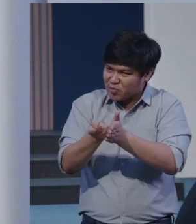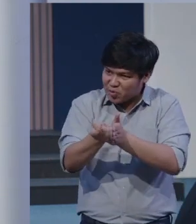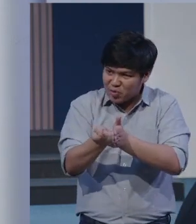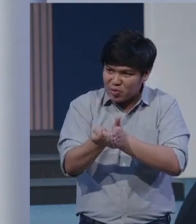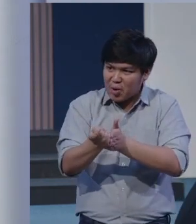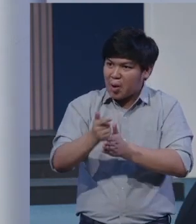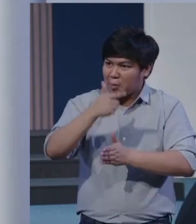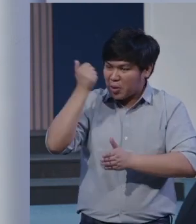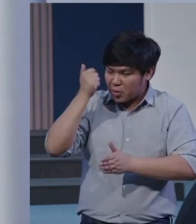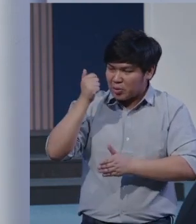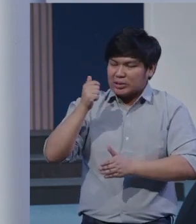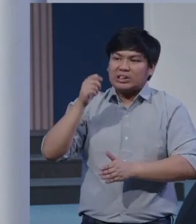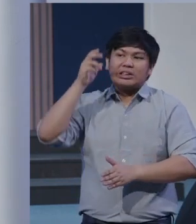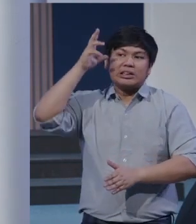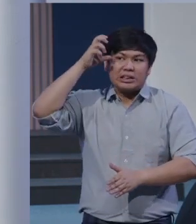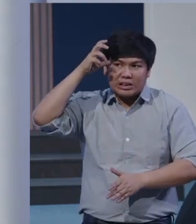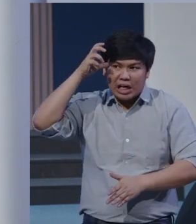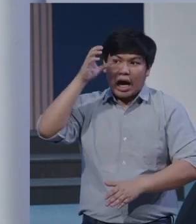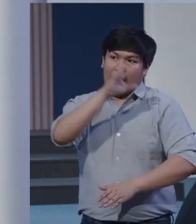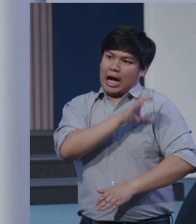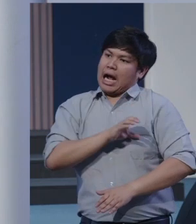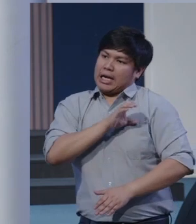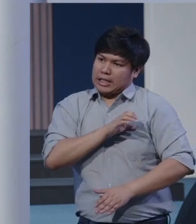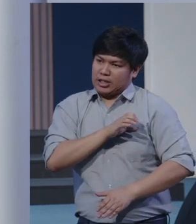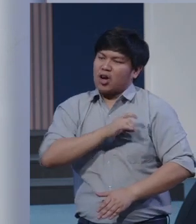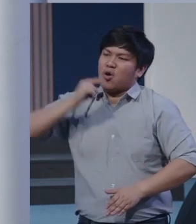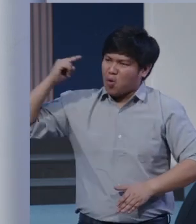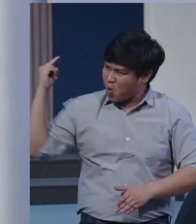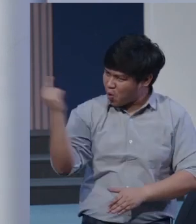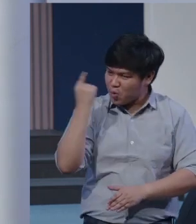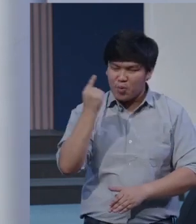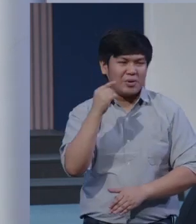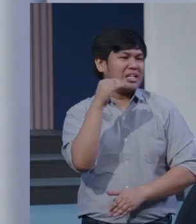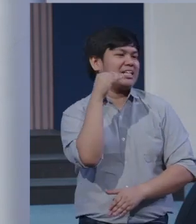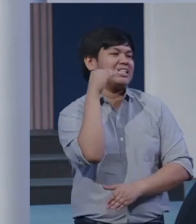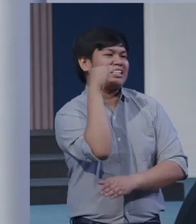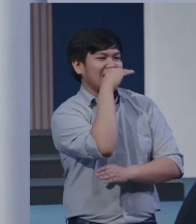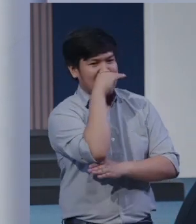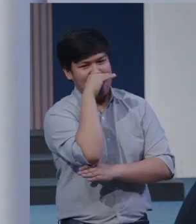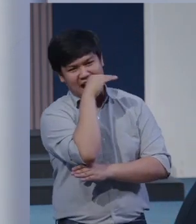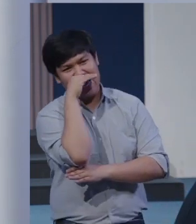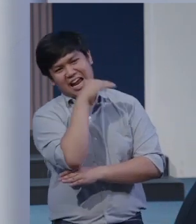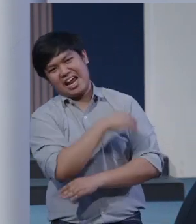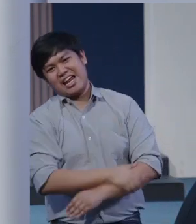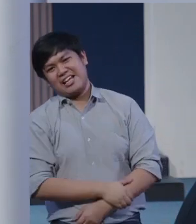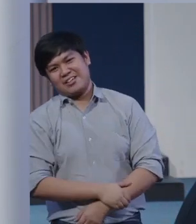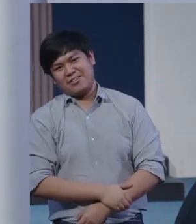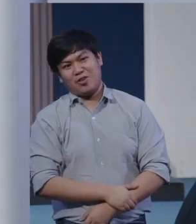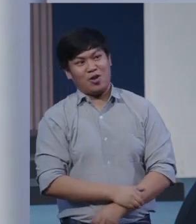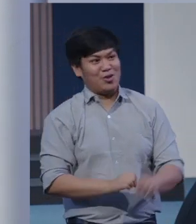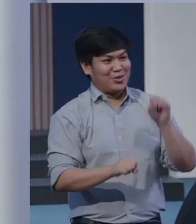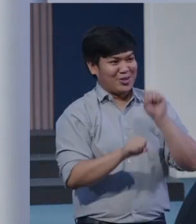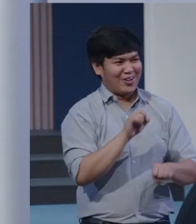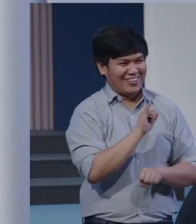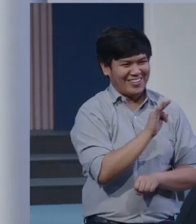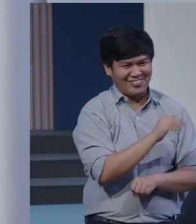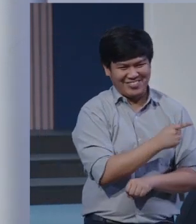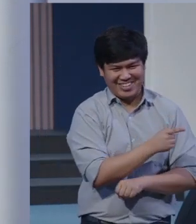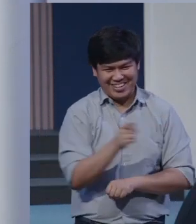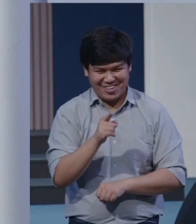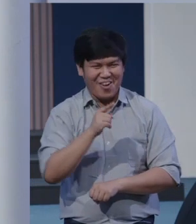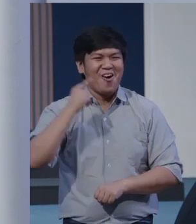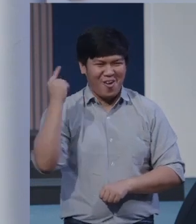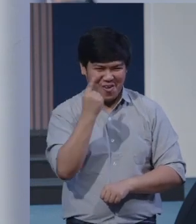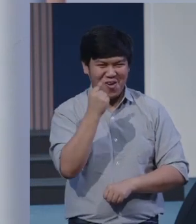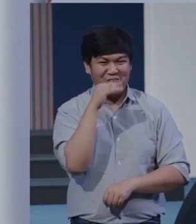his own character Bakit out of his own character for He is a liar and the father of lies so